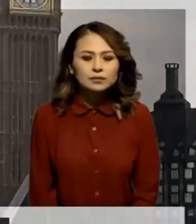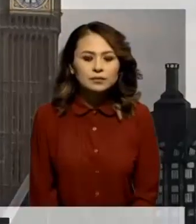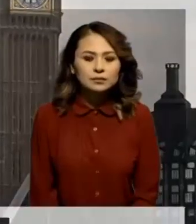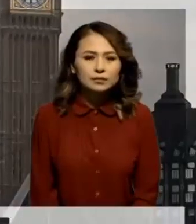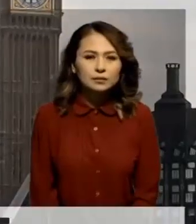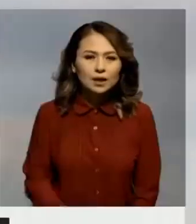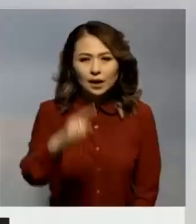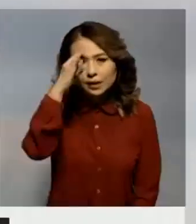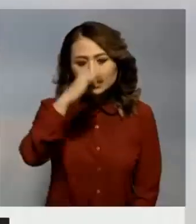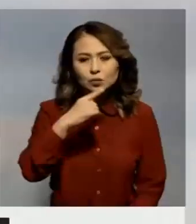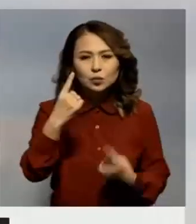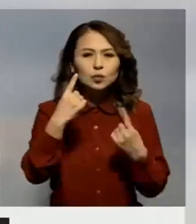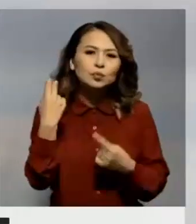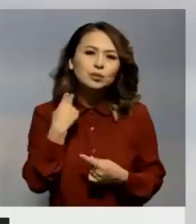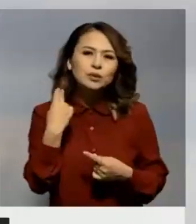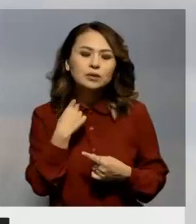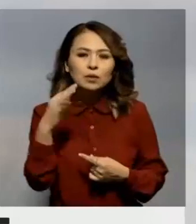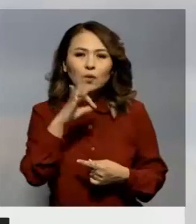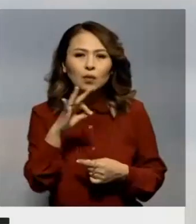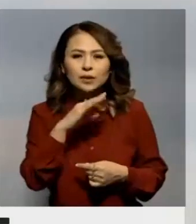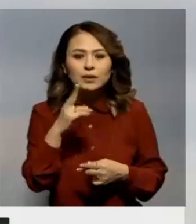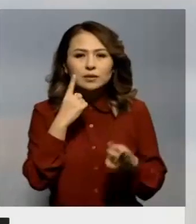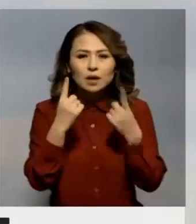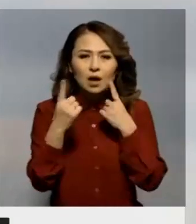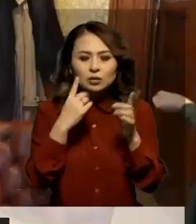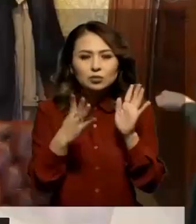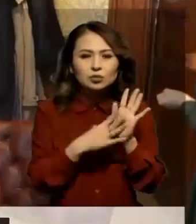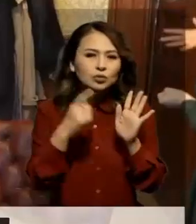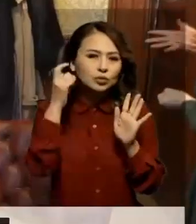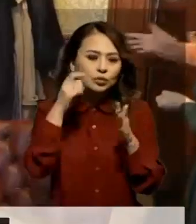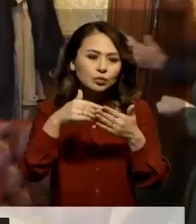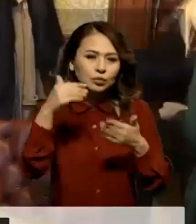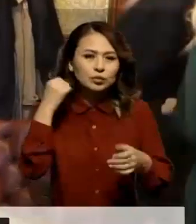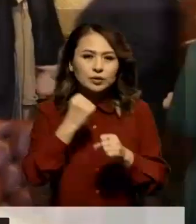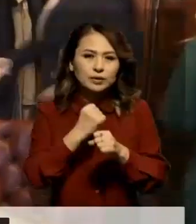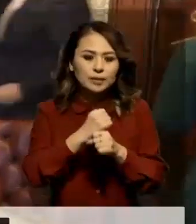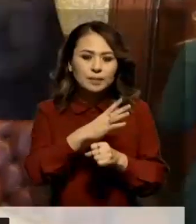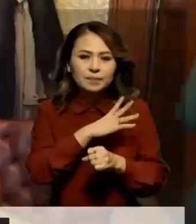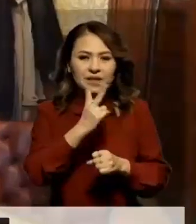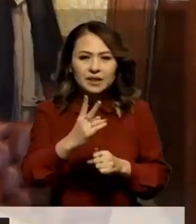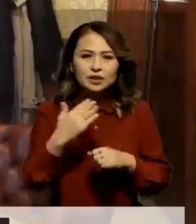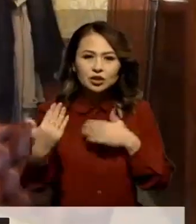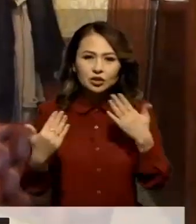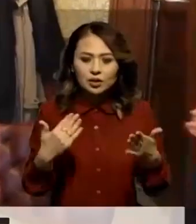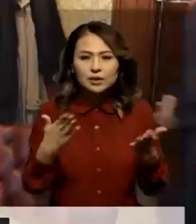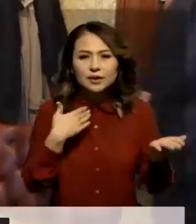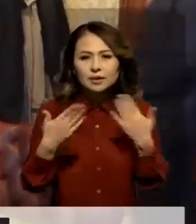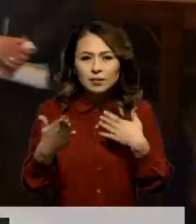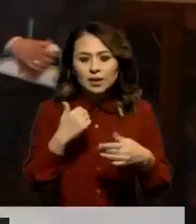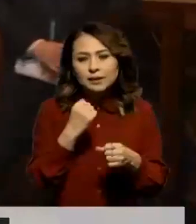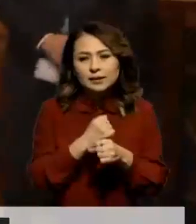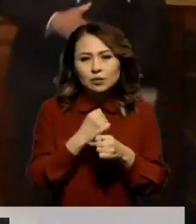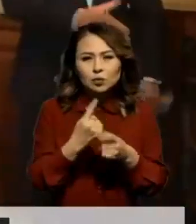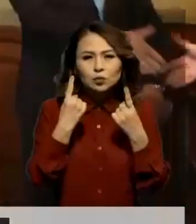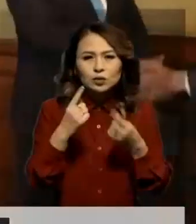Қазақстан және Ұлыбритания арасындағы стратегиялық диалог 9 жыл бұрын құрылған. Ол екі жақты әрі көп жақты ынтымақтастықтың